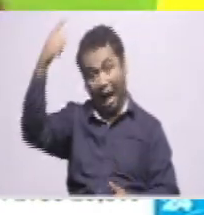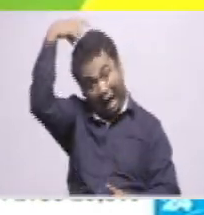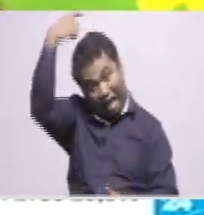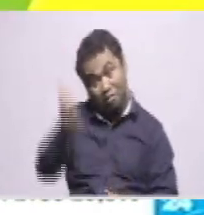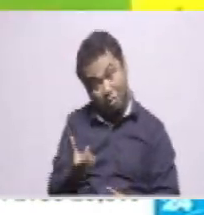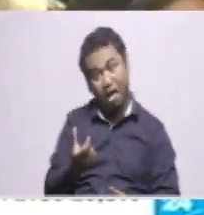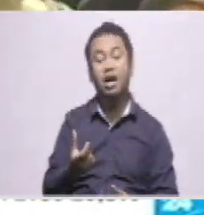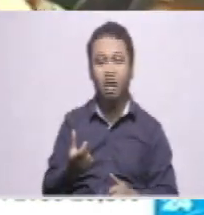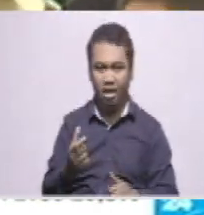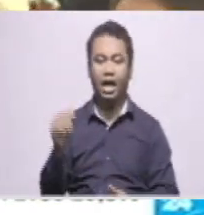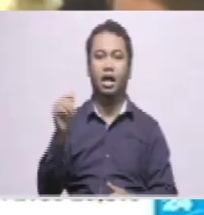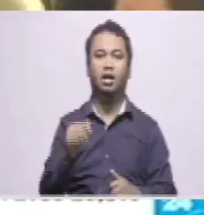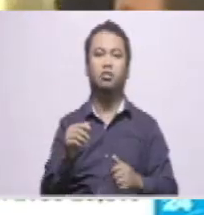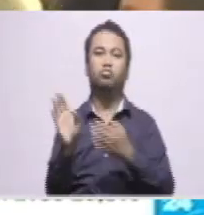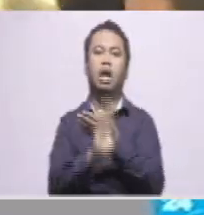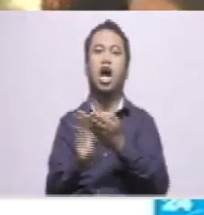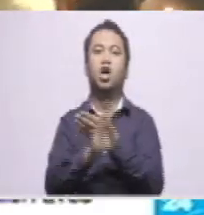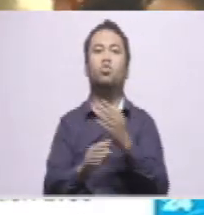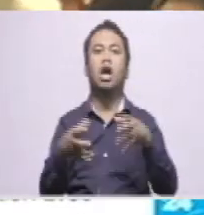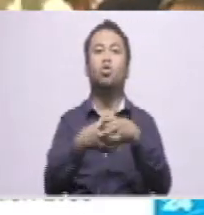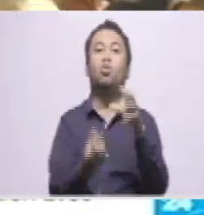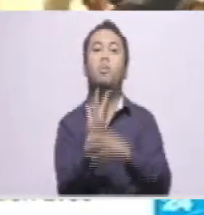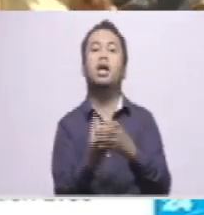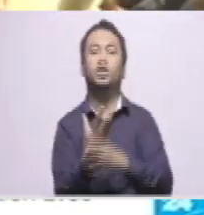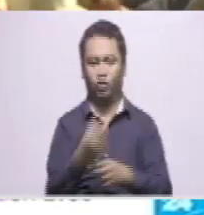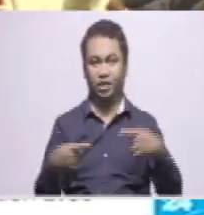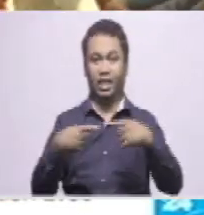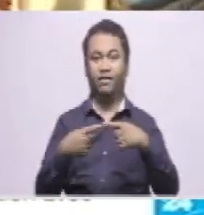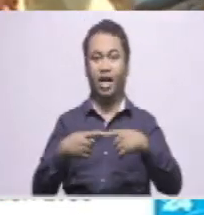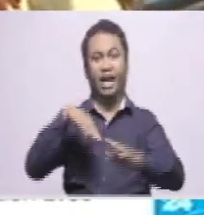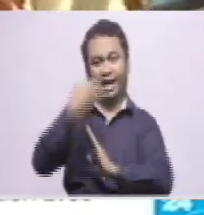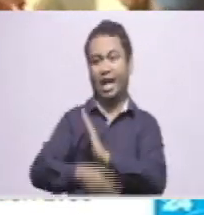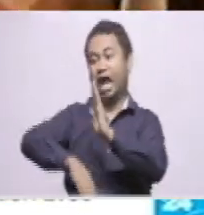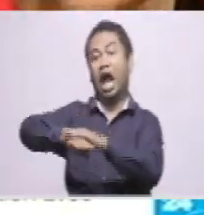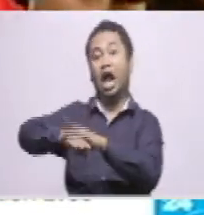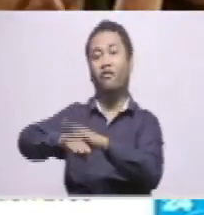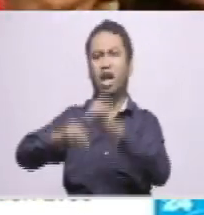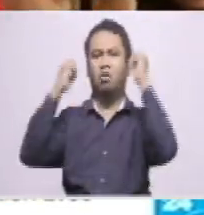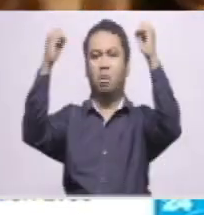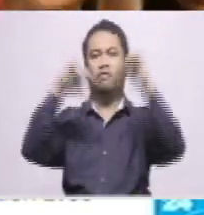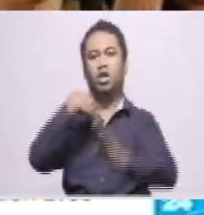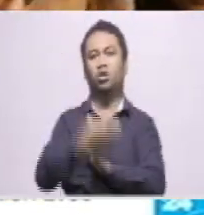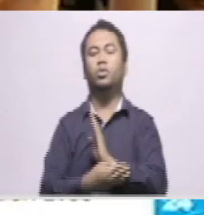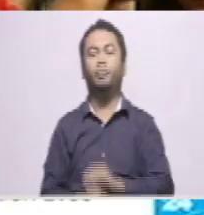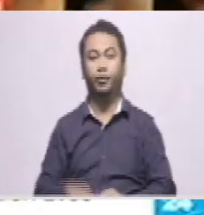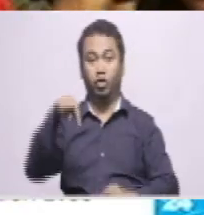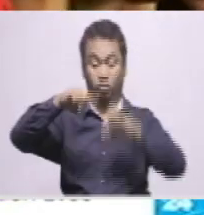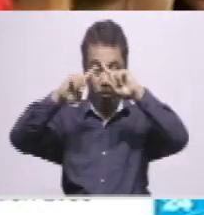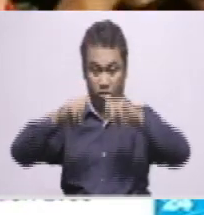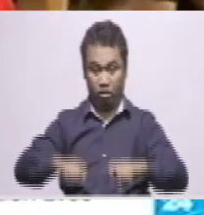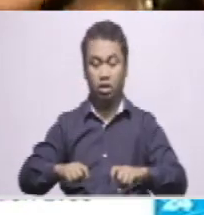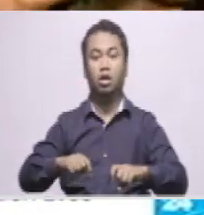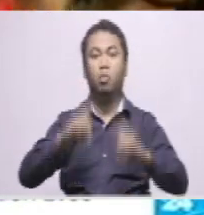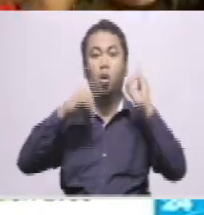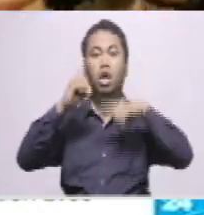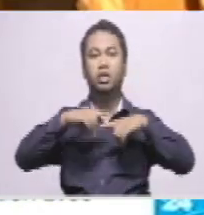tany Frantsa. Saikan'ny extrême droite avokoa no nitarika tamin'ireo firenena 70. Araka ny fanadihadiana ara-politika dia miomiova ny